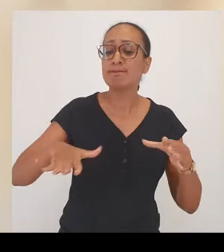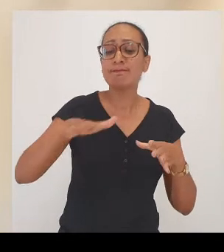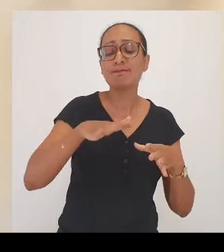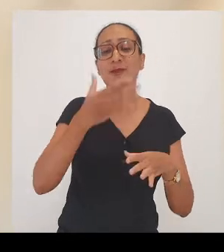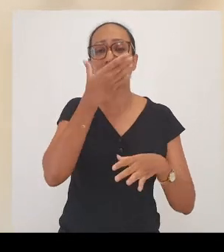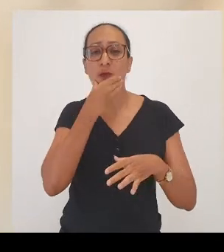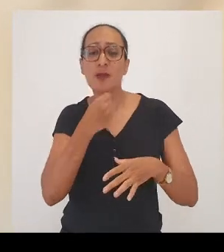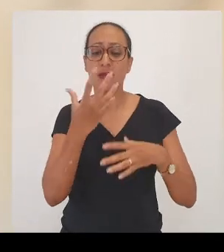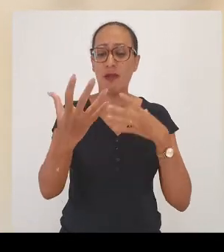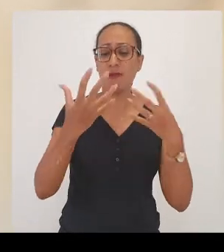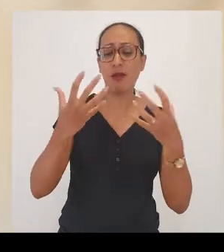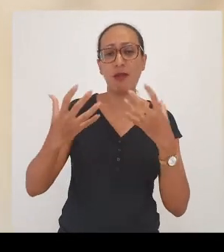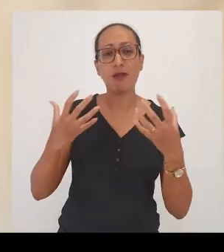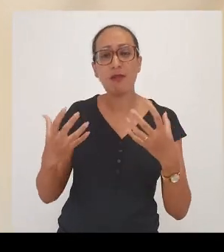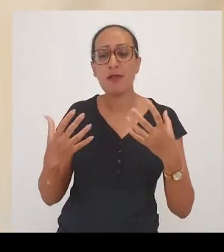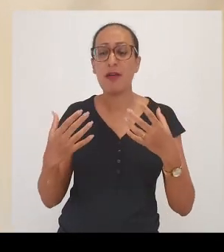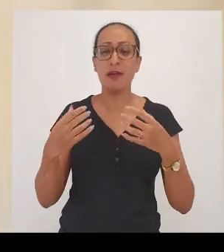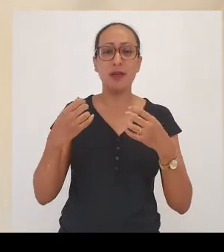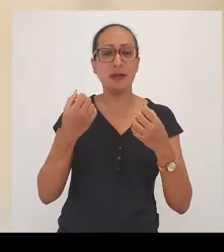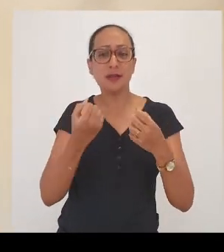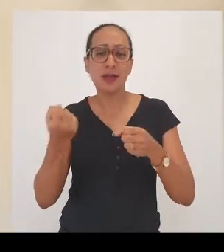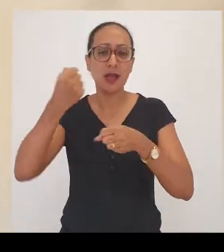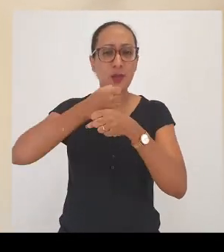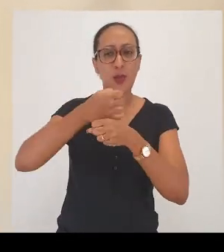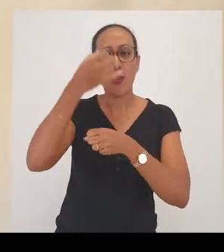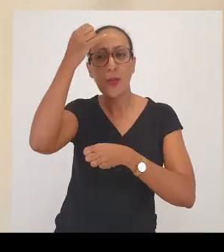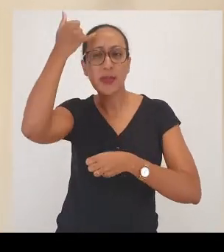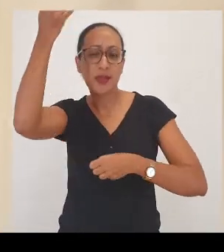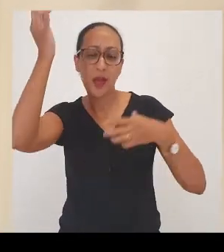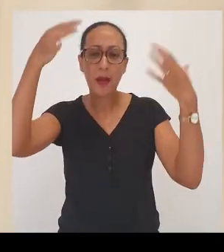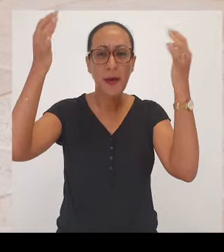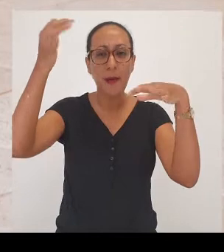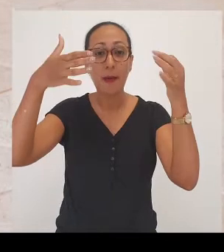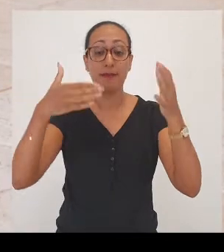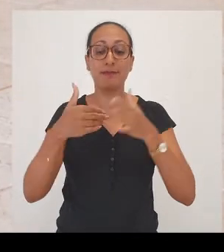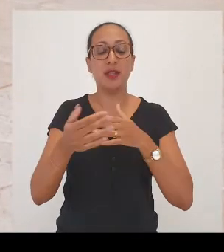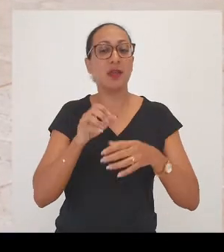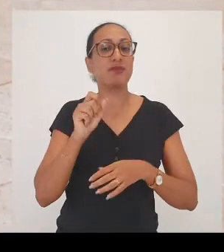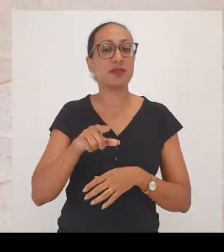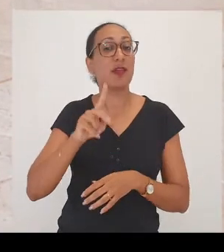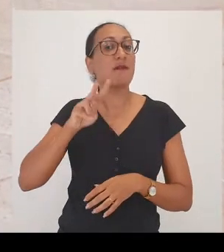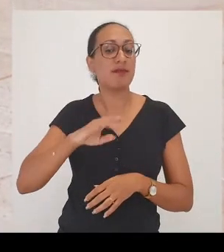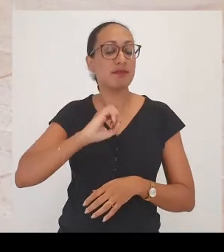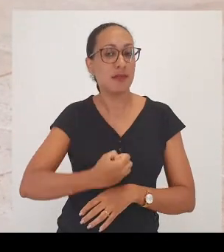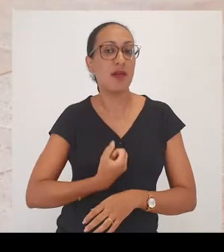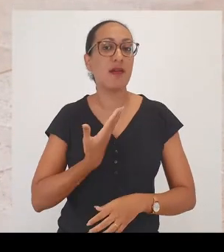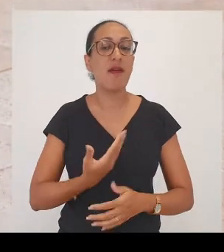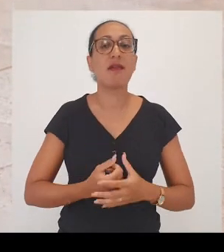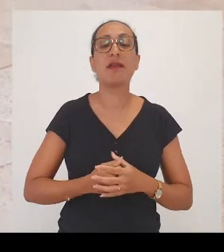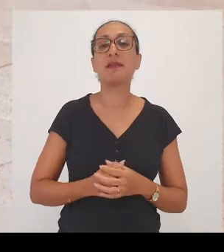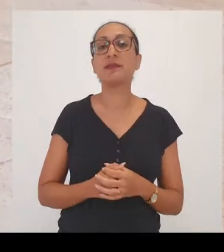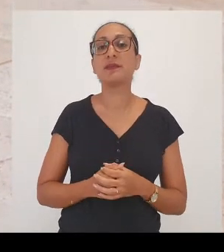L'esthétique des ouvrages, l'aspect décoratif des matériaux, le sens créatif des professionnels font du métier de carreleur-chapiste un